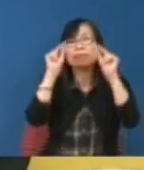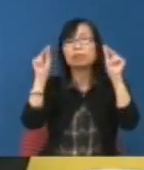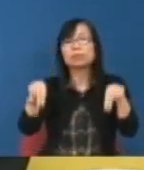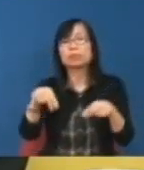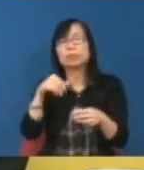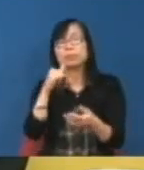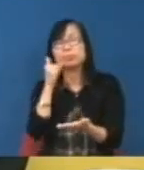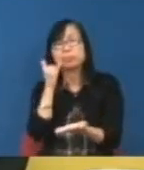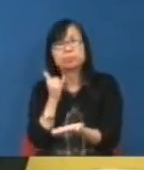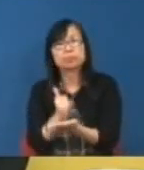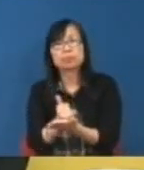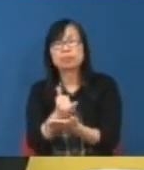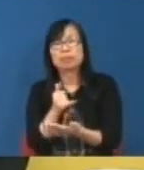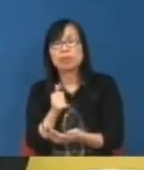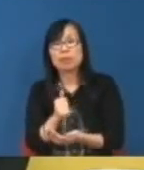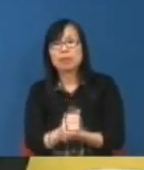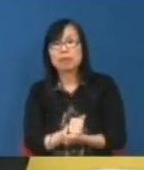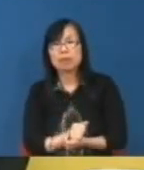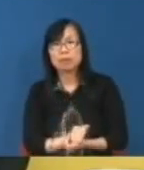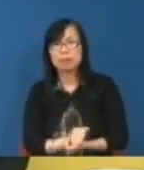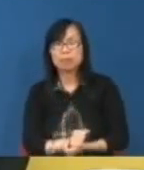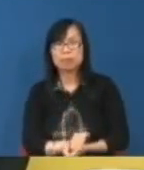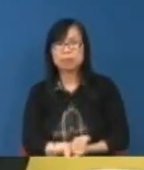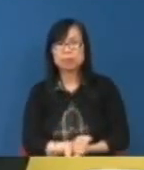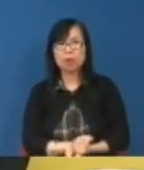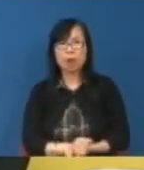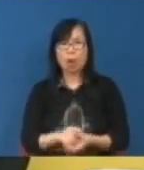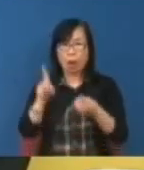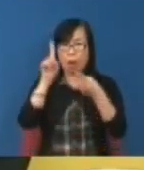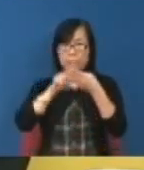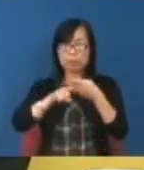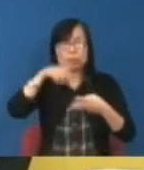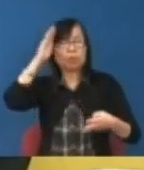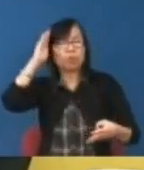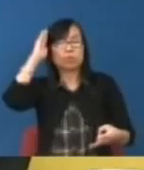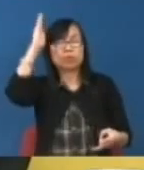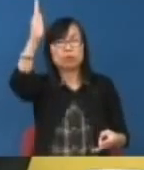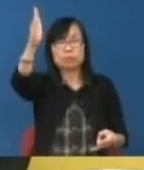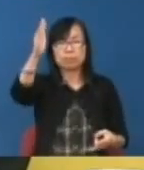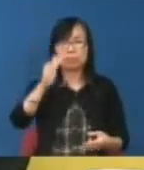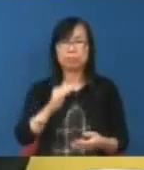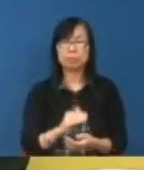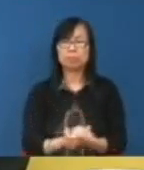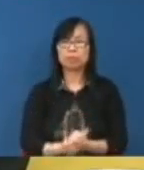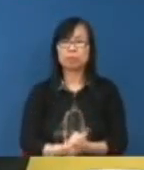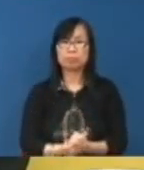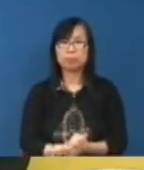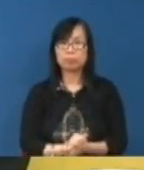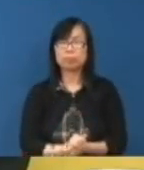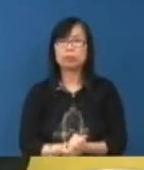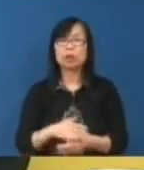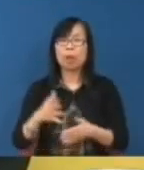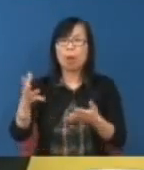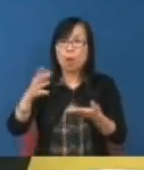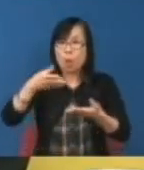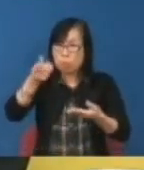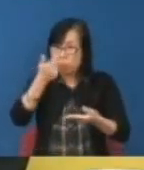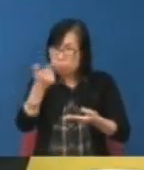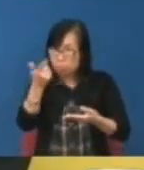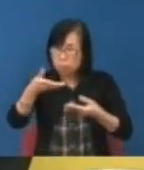咩咧？呢、這個民主黨好希望攞新嘅票源，就